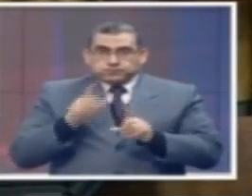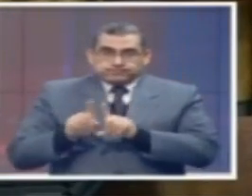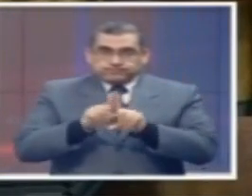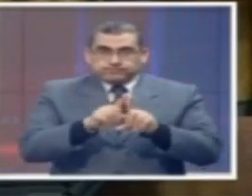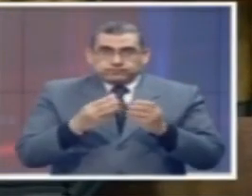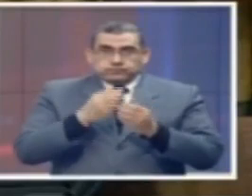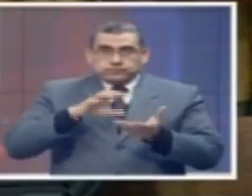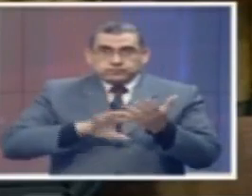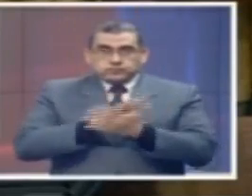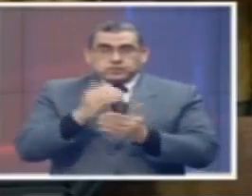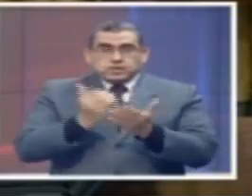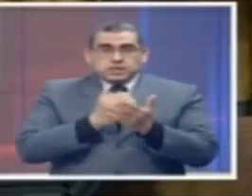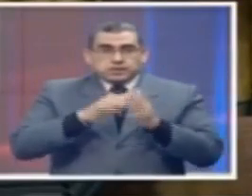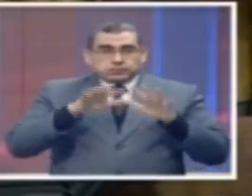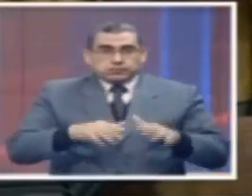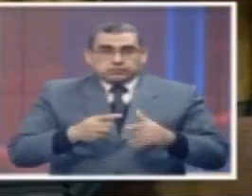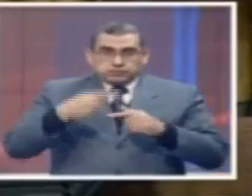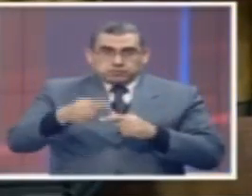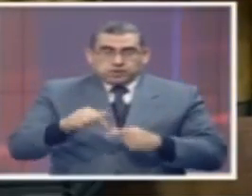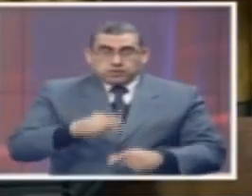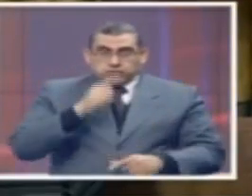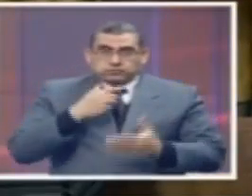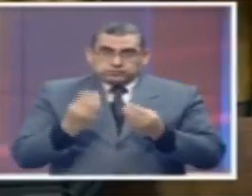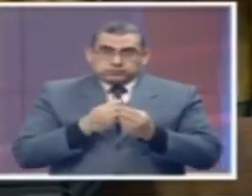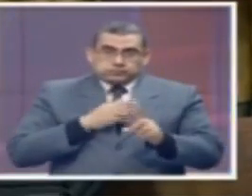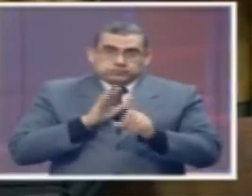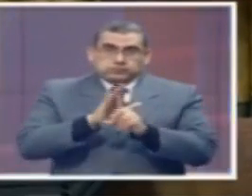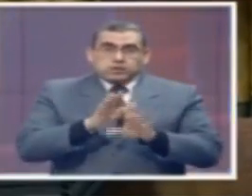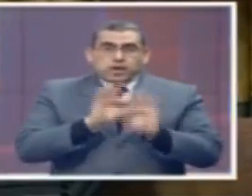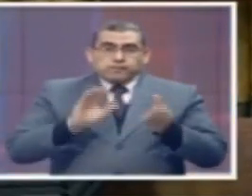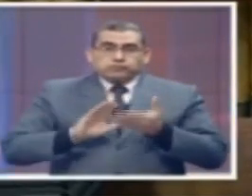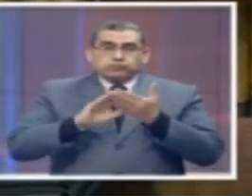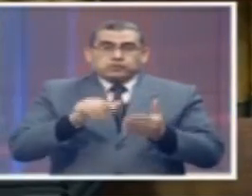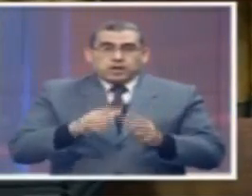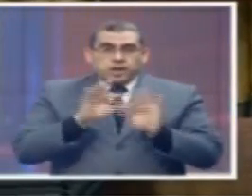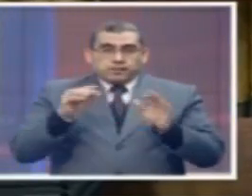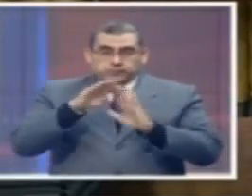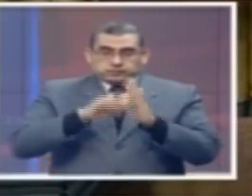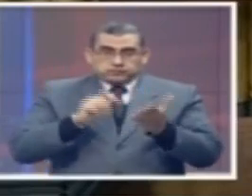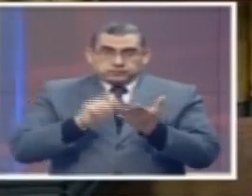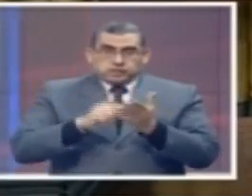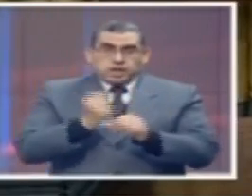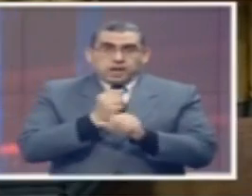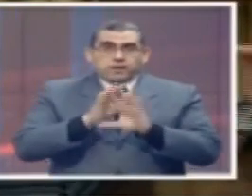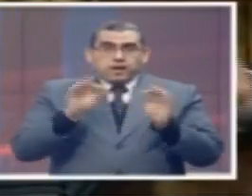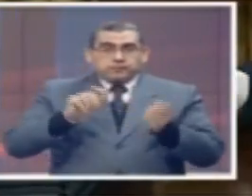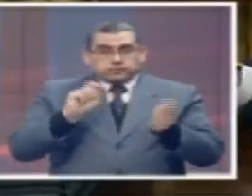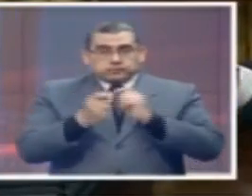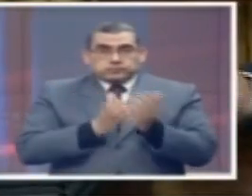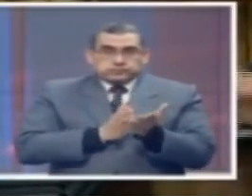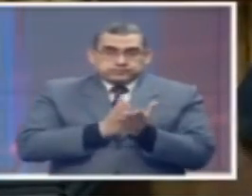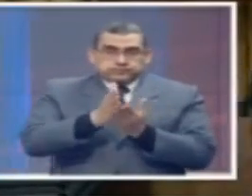جنب مع الأزمة الاقتصادية التي أعقبتها، وستساعد بعض الإجراءات التنفيذية التي سنتخذها على تغيير مسار